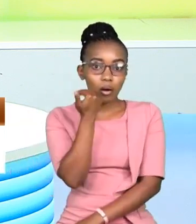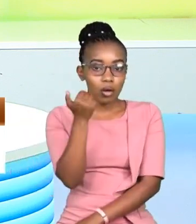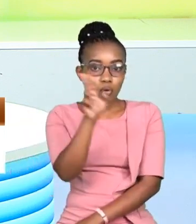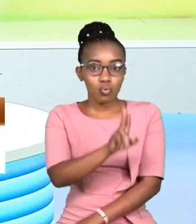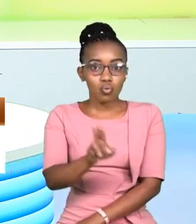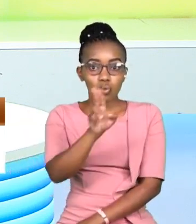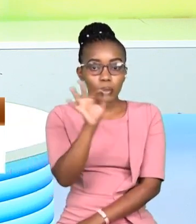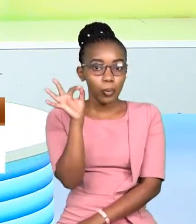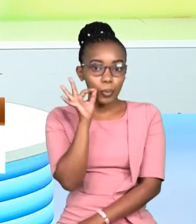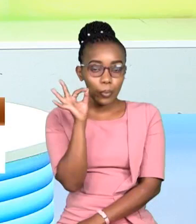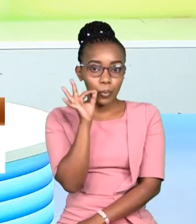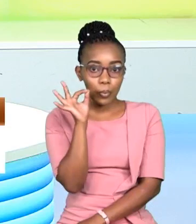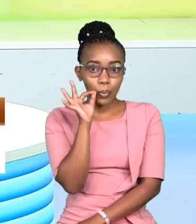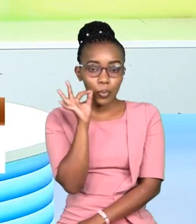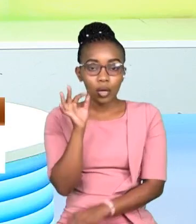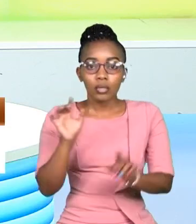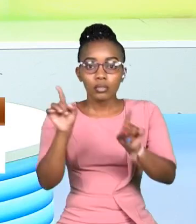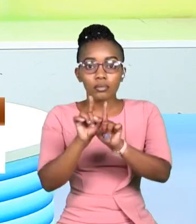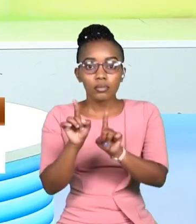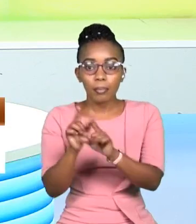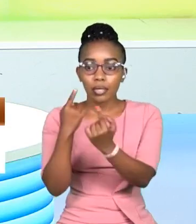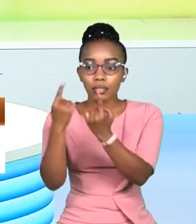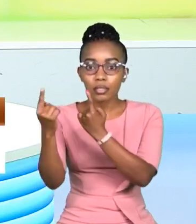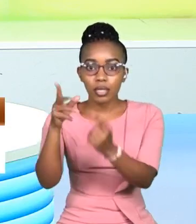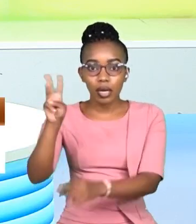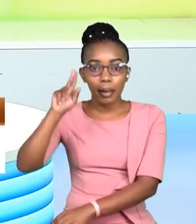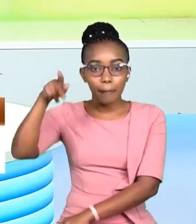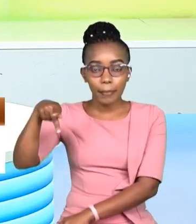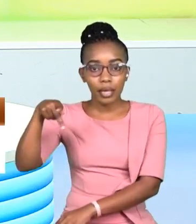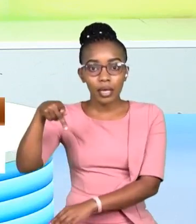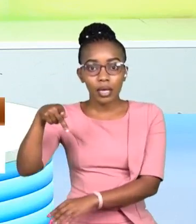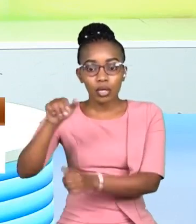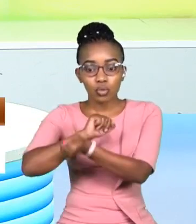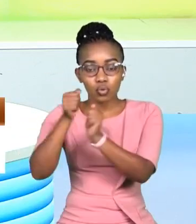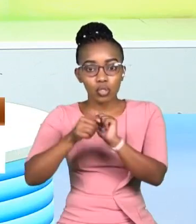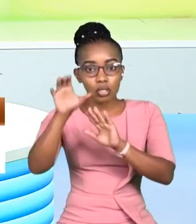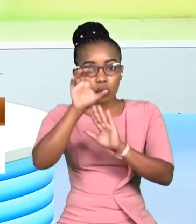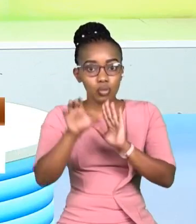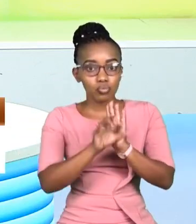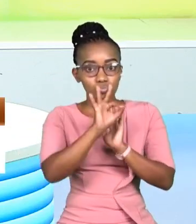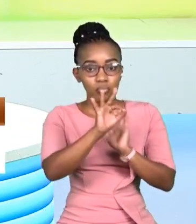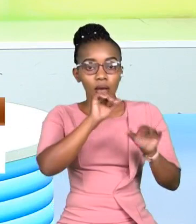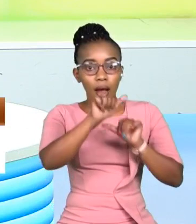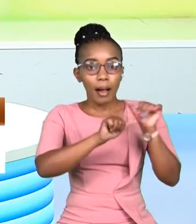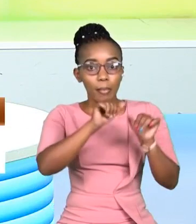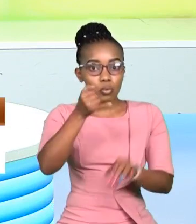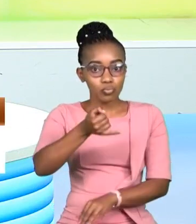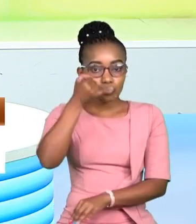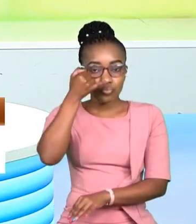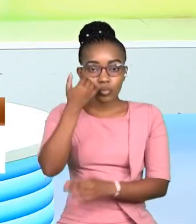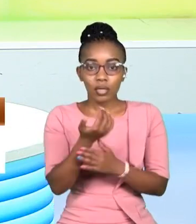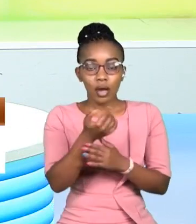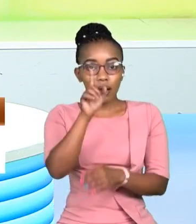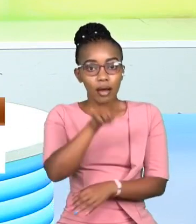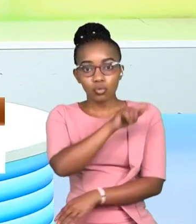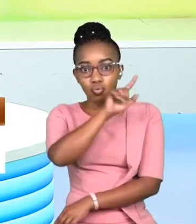ya bangi ya halalishwe na vile vile kuwaomba wabunge kukosoa sehemu ya tatu ya katiba kuhusu mihadarati ambayo imeharamisha